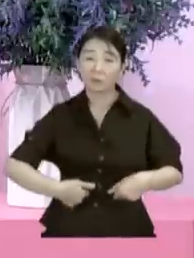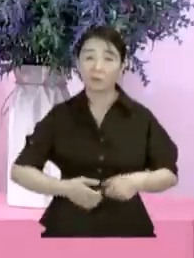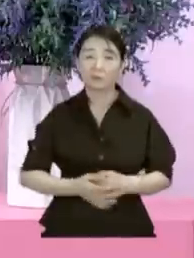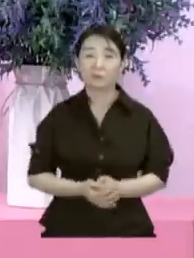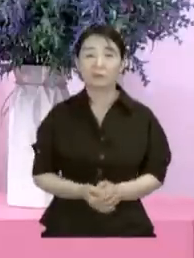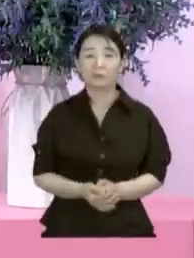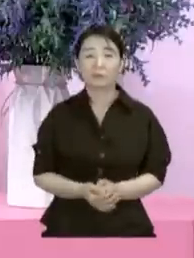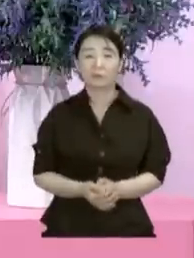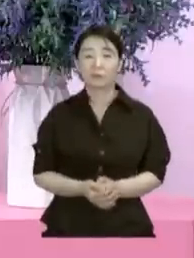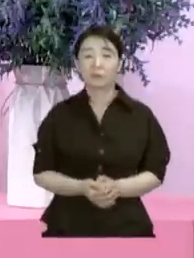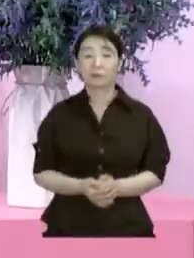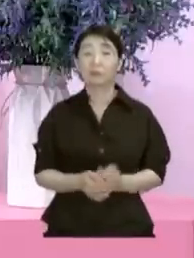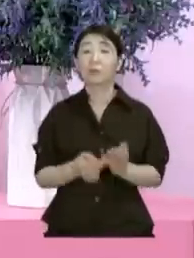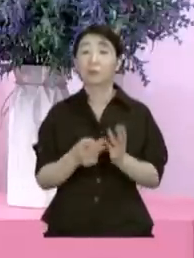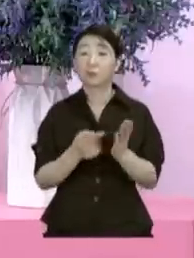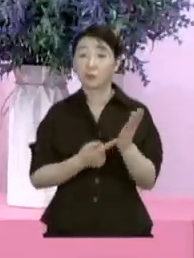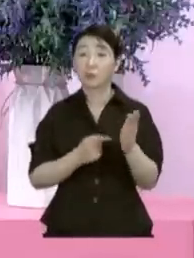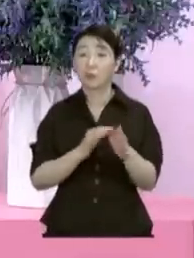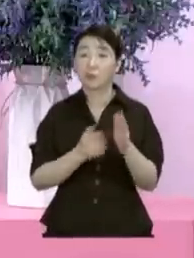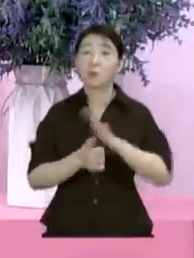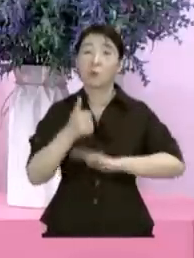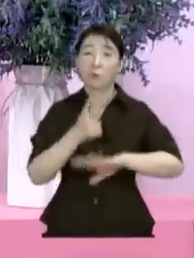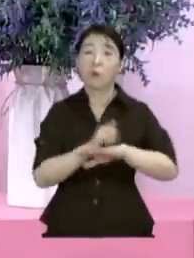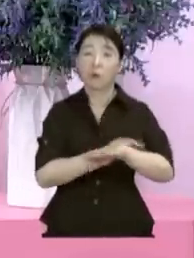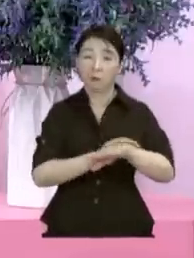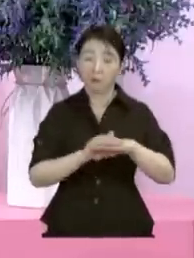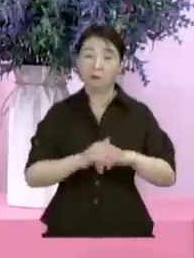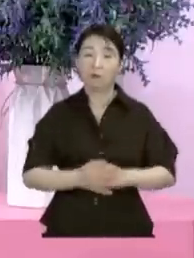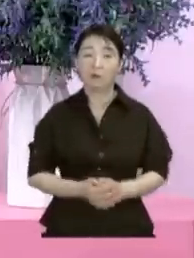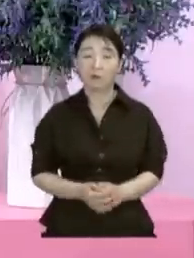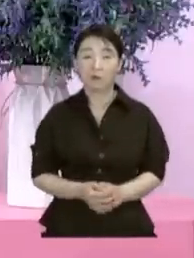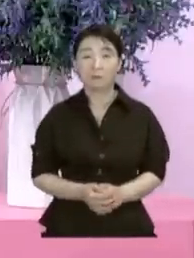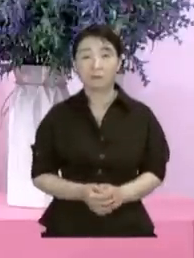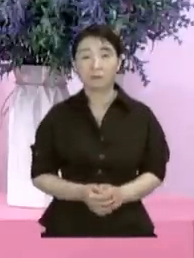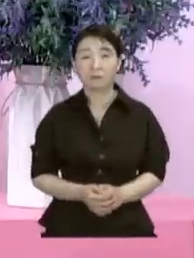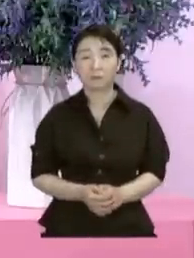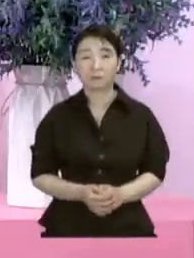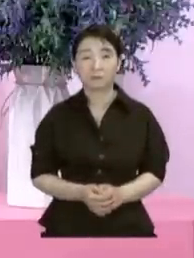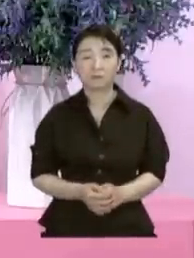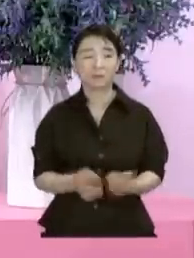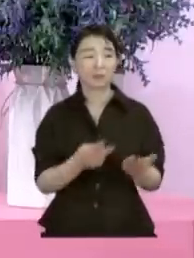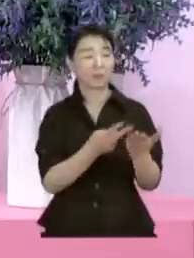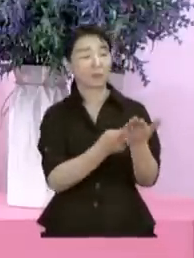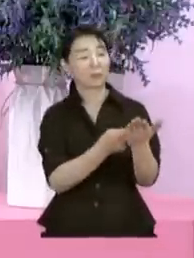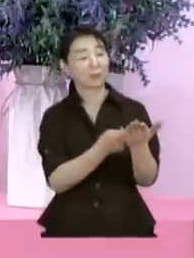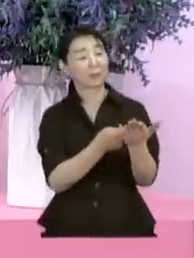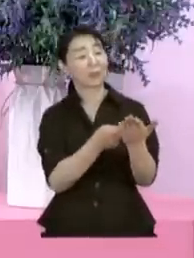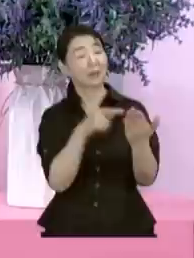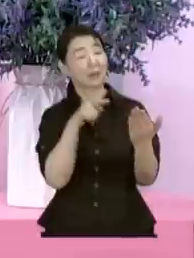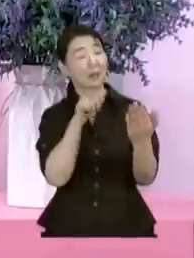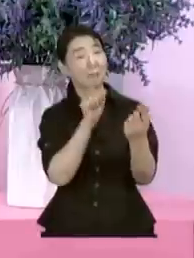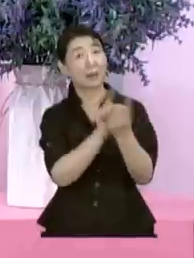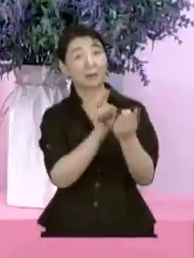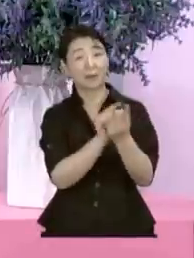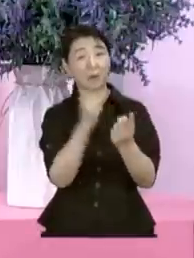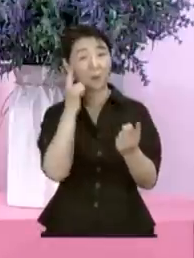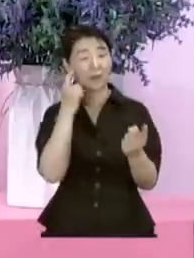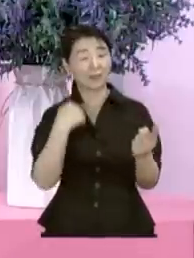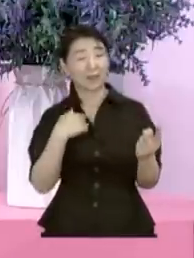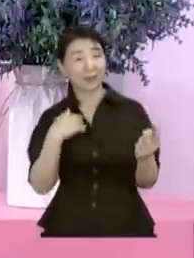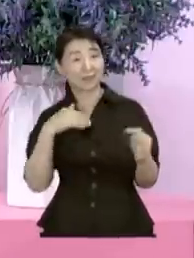그런데 수술이 잘 됐어요. 네. 그래서요. 그래서 무균실이 있는데 갔어요. 만났는데 막 무균실이니까 못